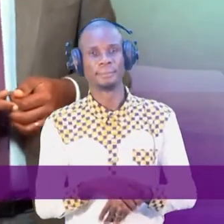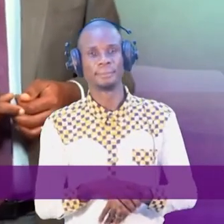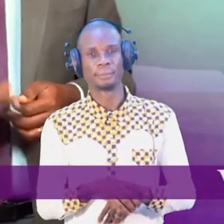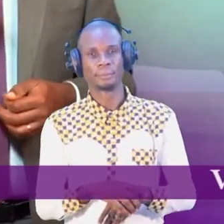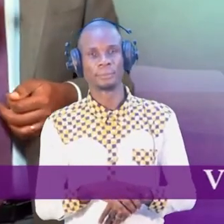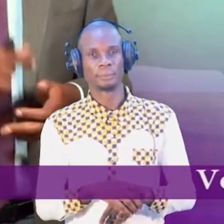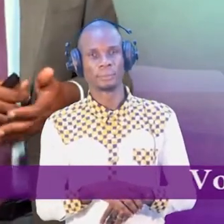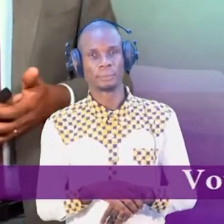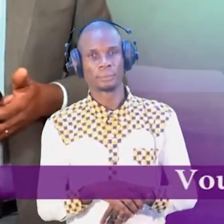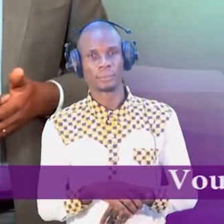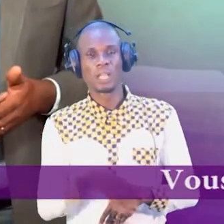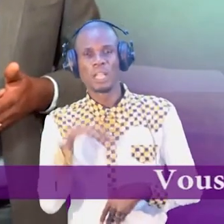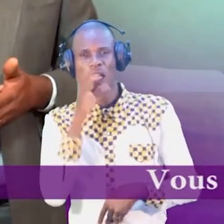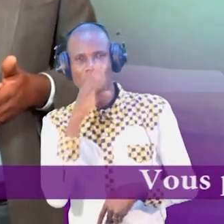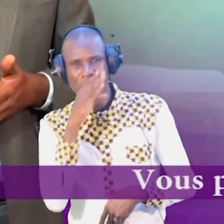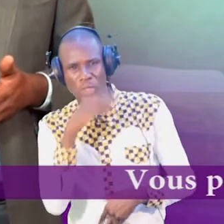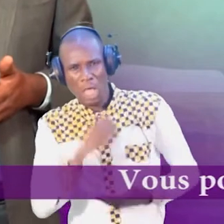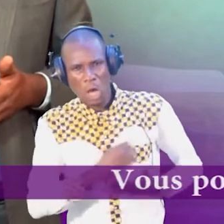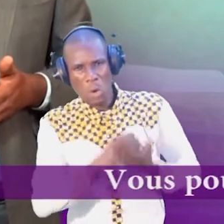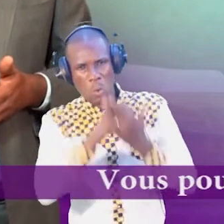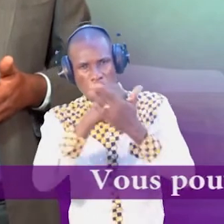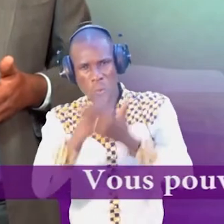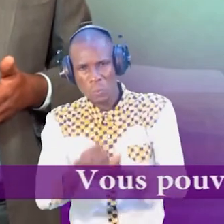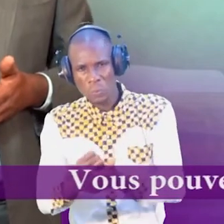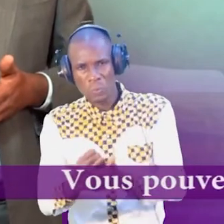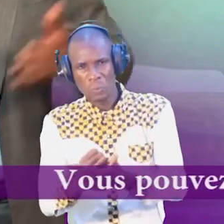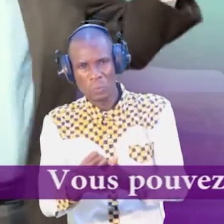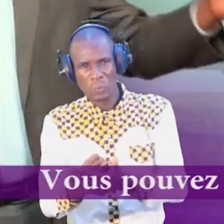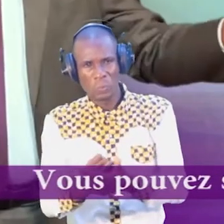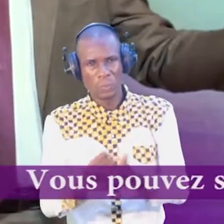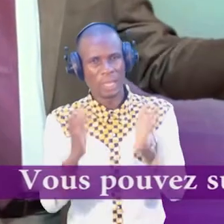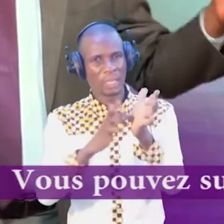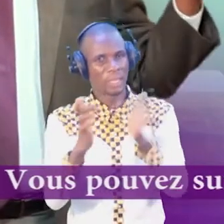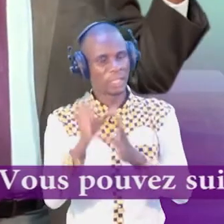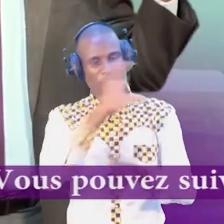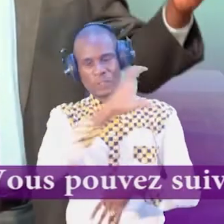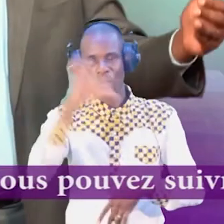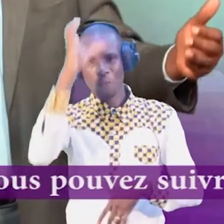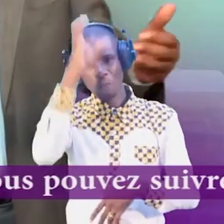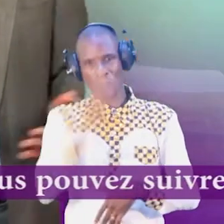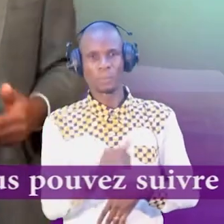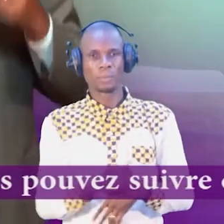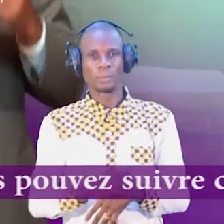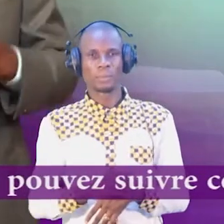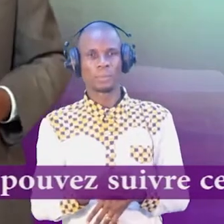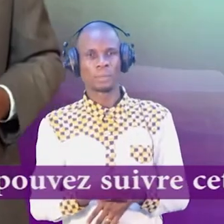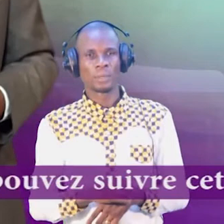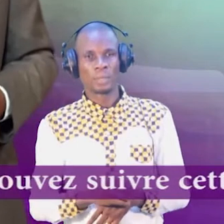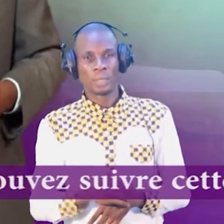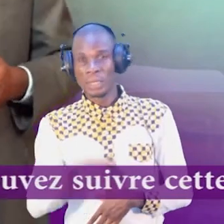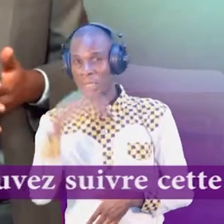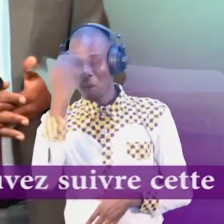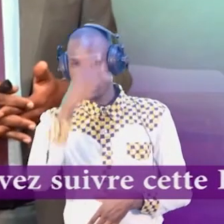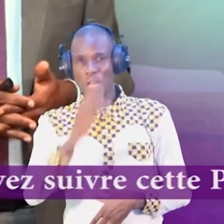Satana azaki ya limoso penza ya kubuka lukuta. Un mensonge. Lukuta moko